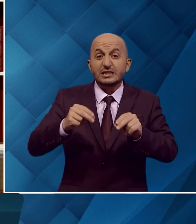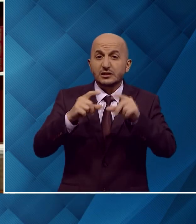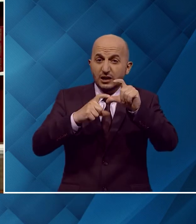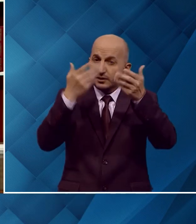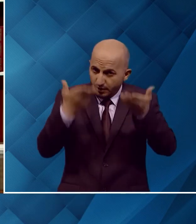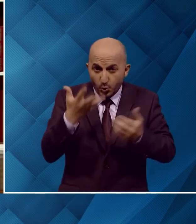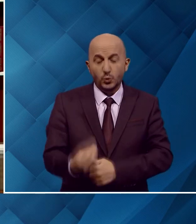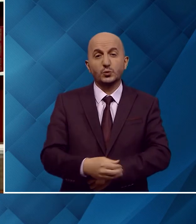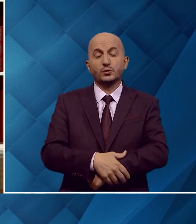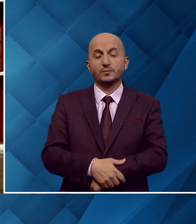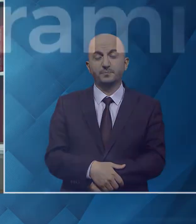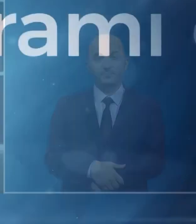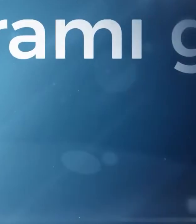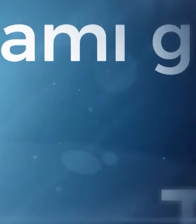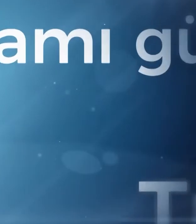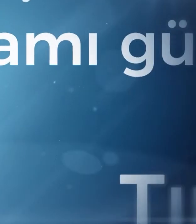sayı geçerli olur.